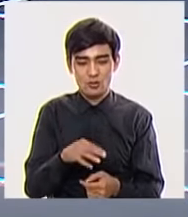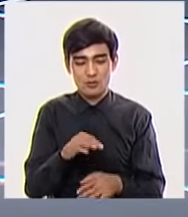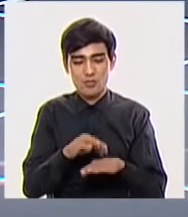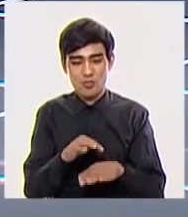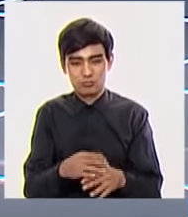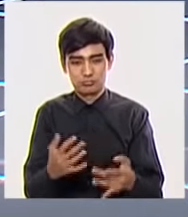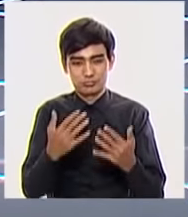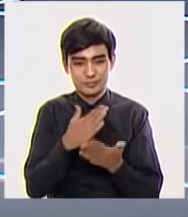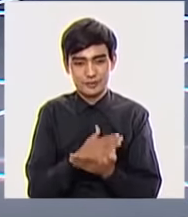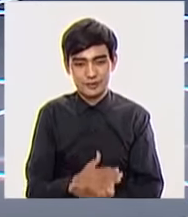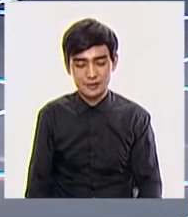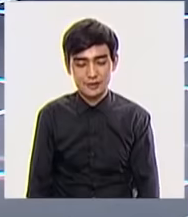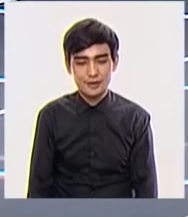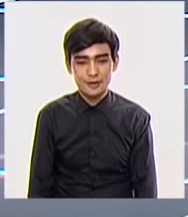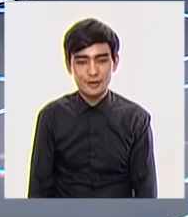потоком больных?